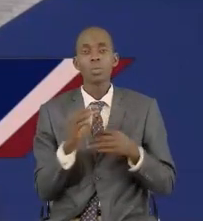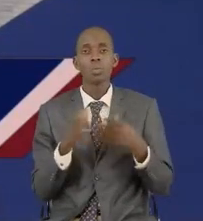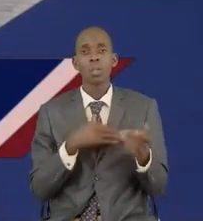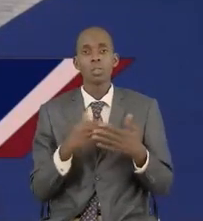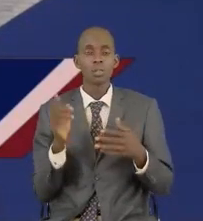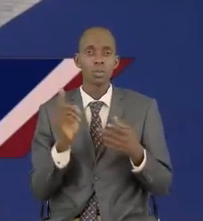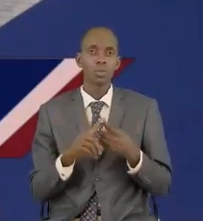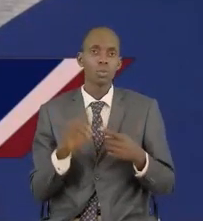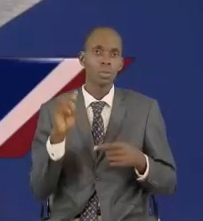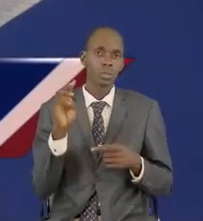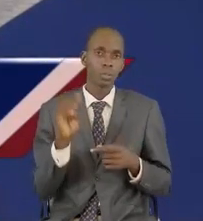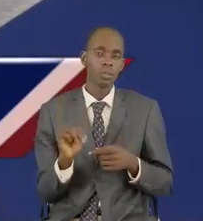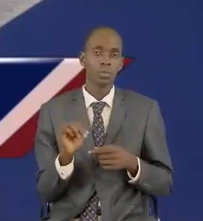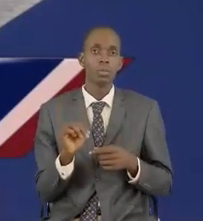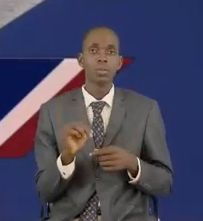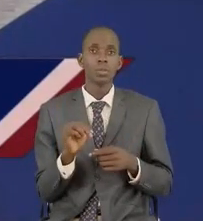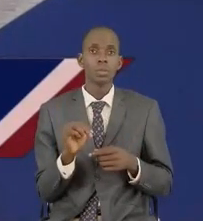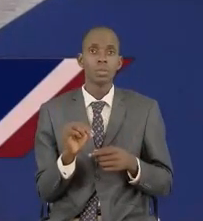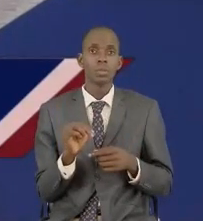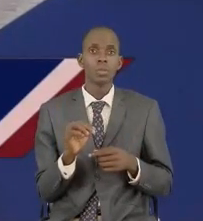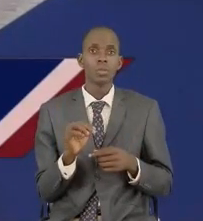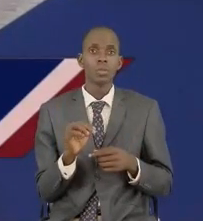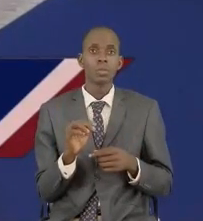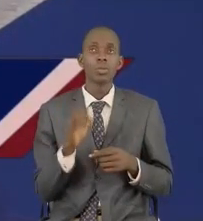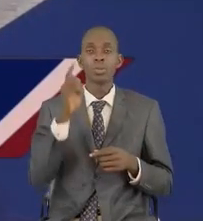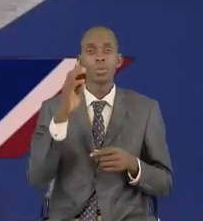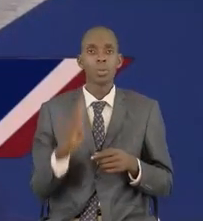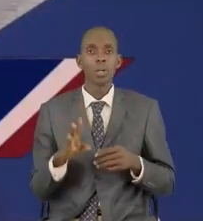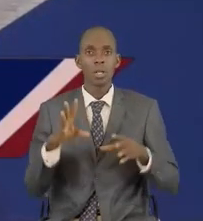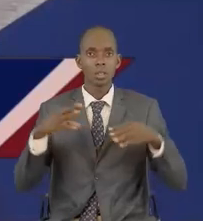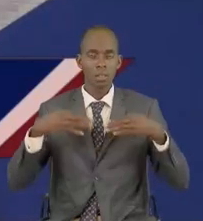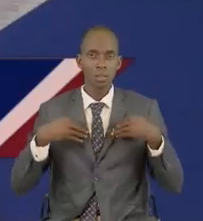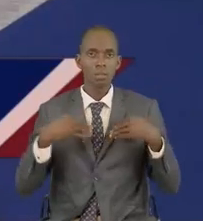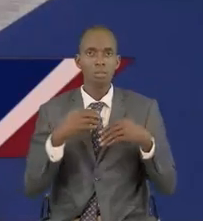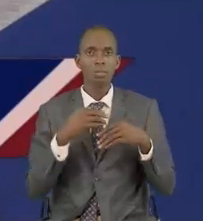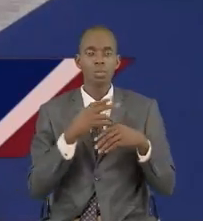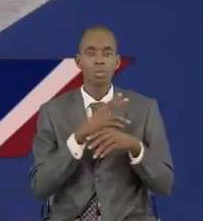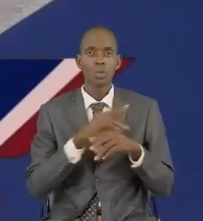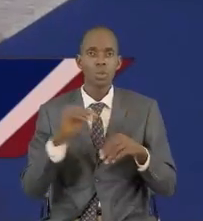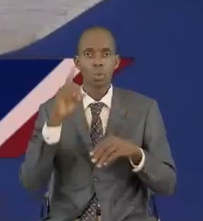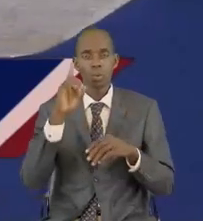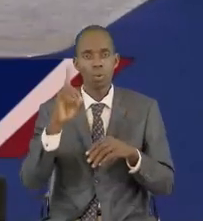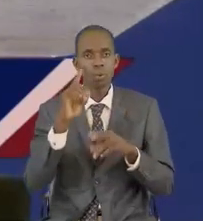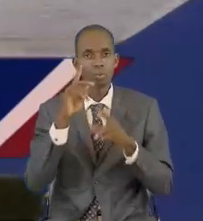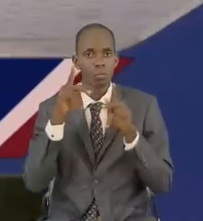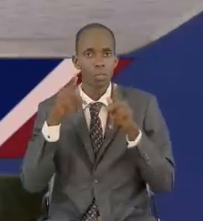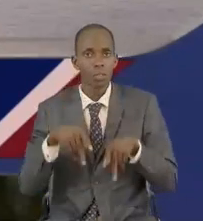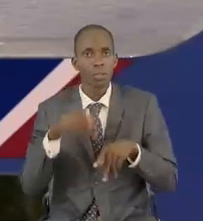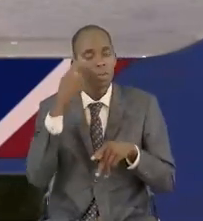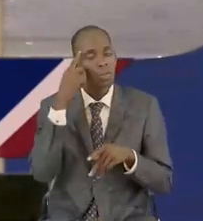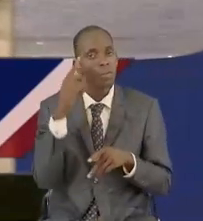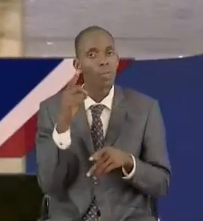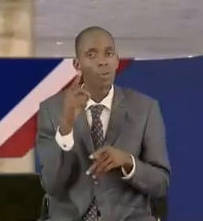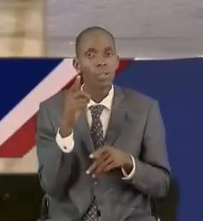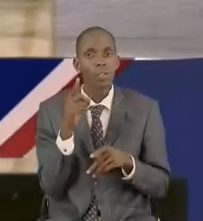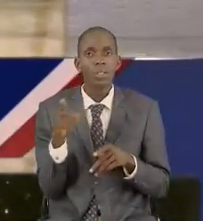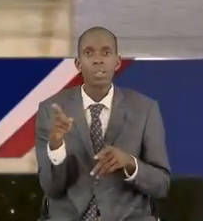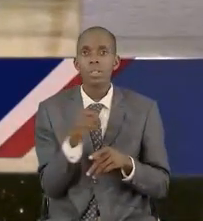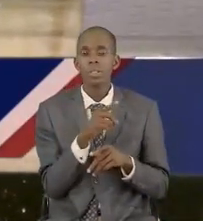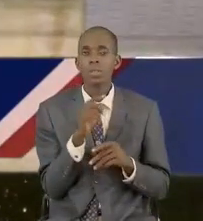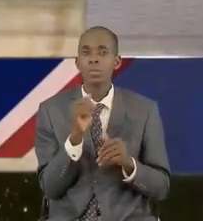Dieu ne fait point acception de personnes ceux qui sont les plus